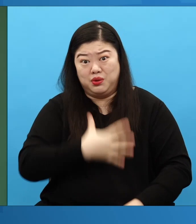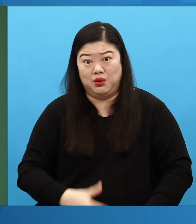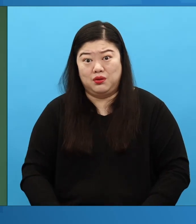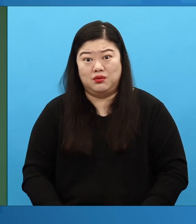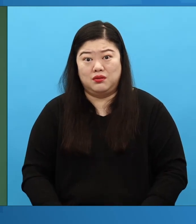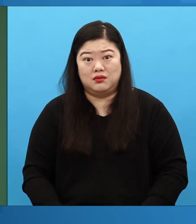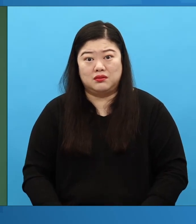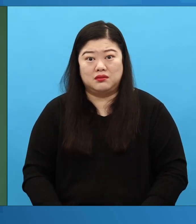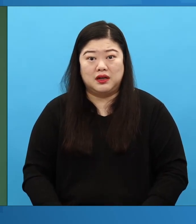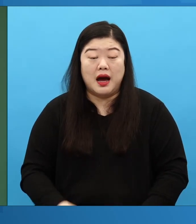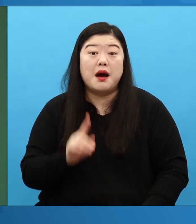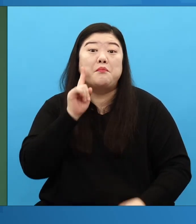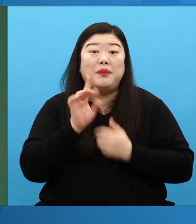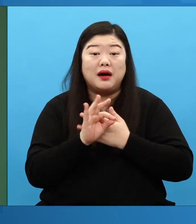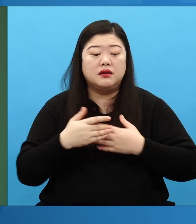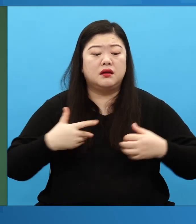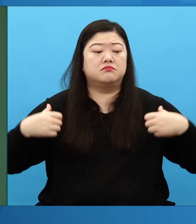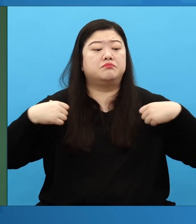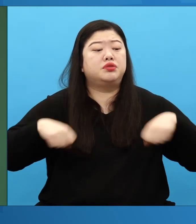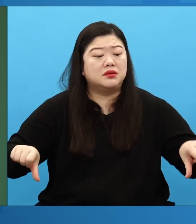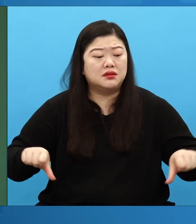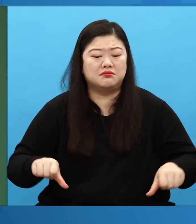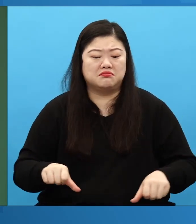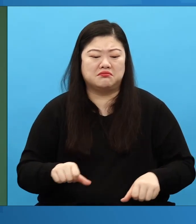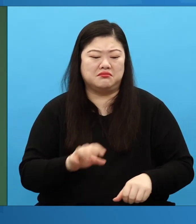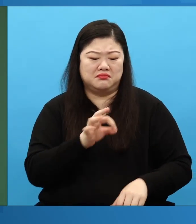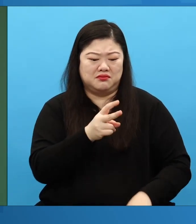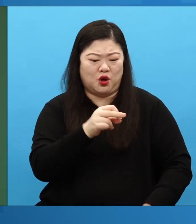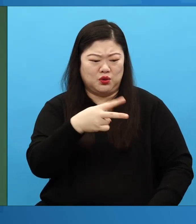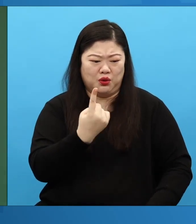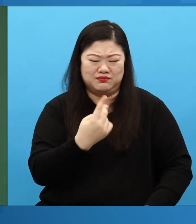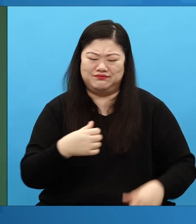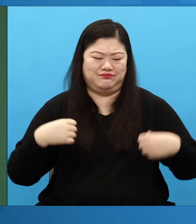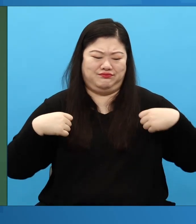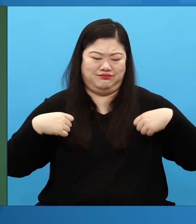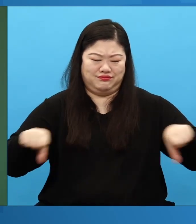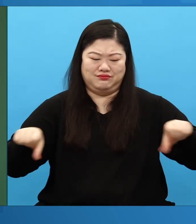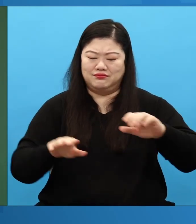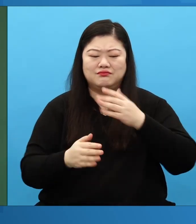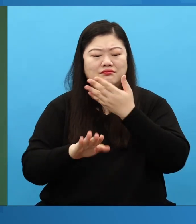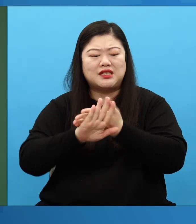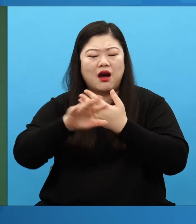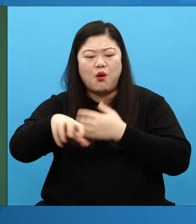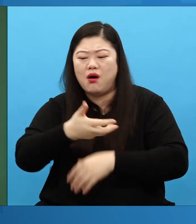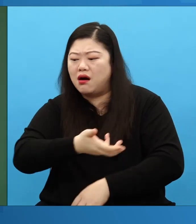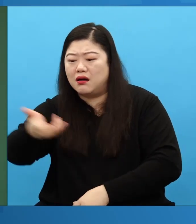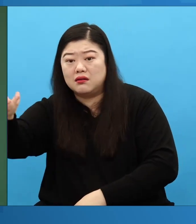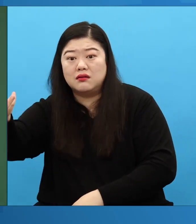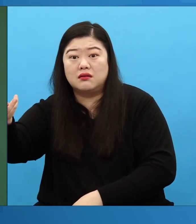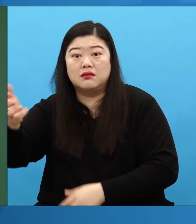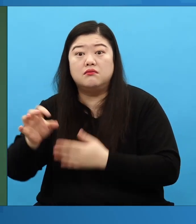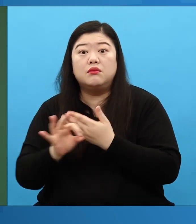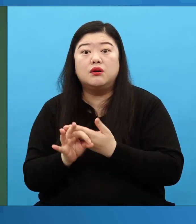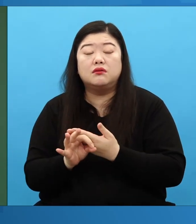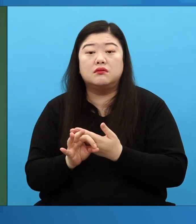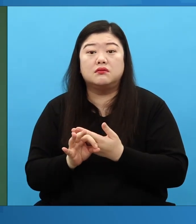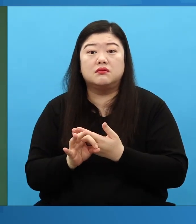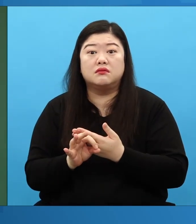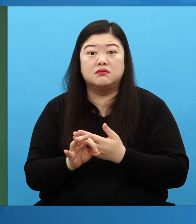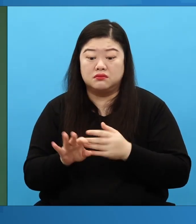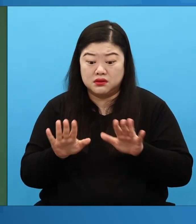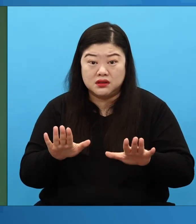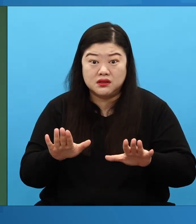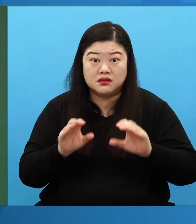안 되잖아요. If you don't have the power to avoid it, but you also cannot avoid the 그러니까 situation. 여기서 내가 정확한 답을 찾은 겁니다. So I found